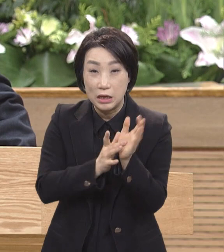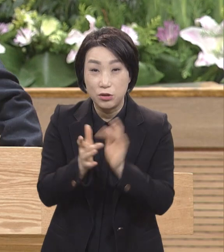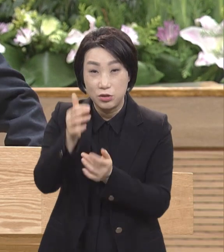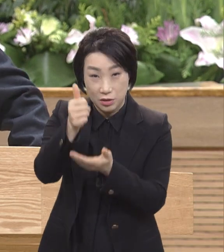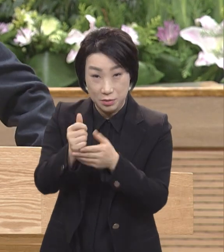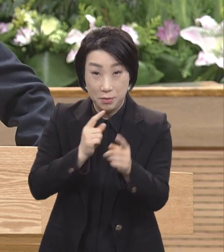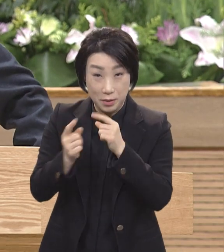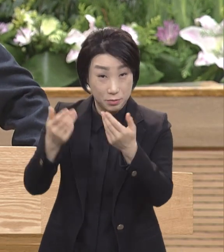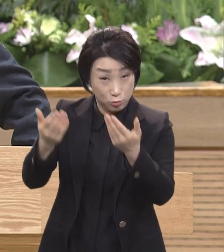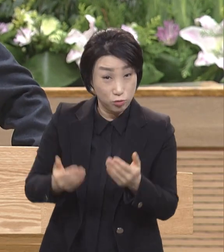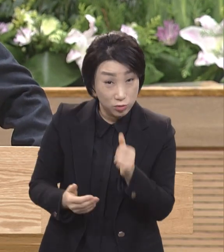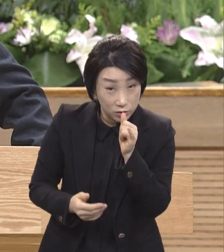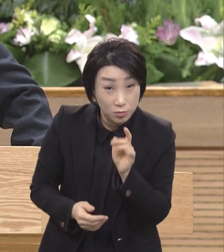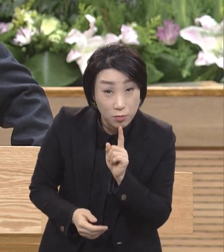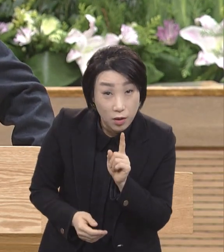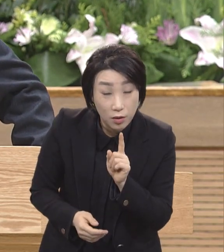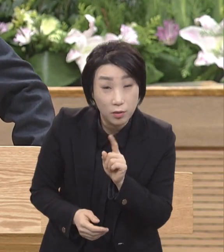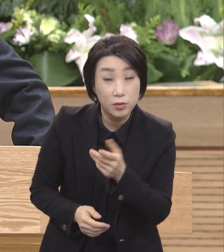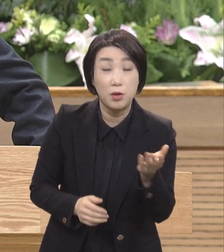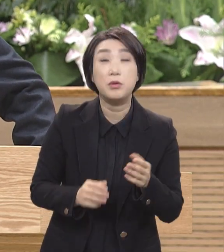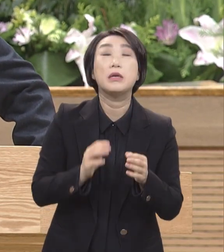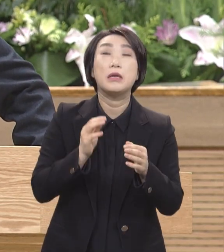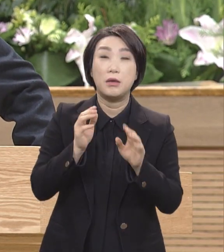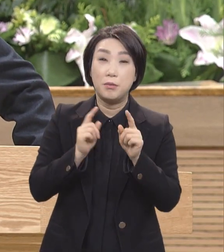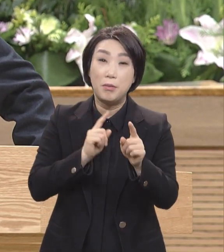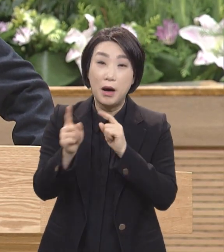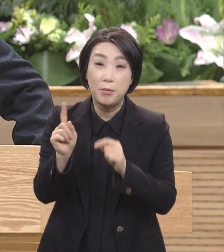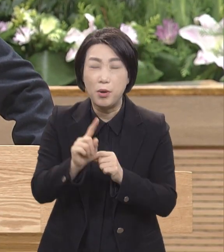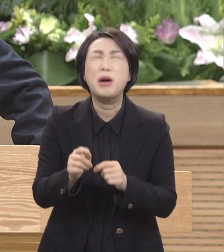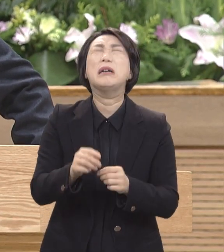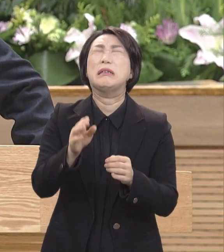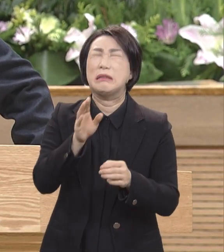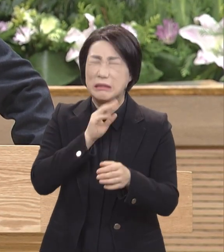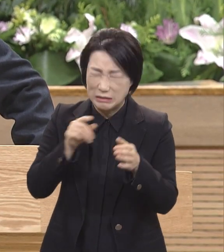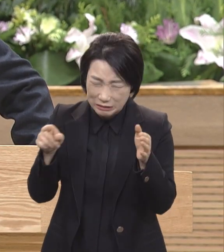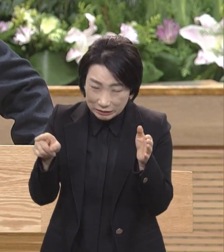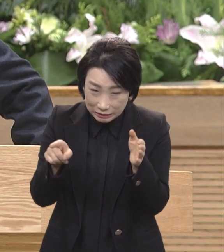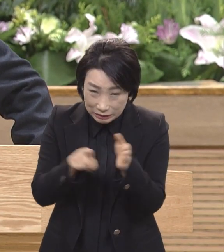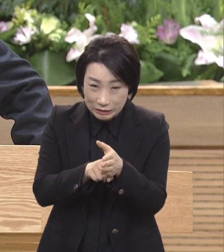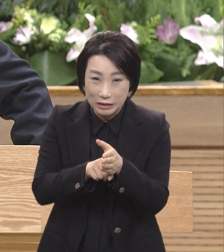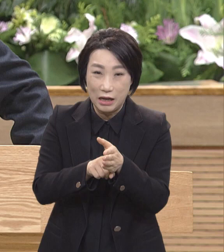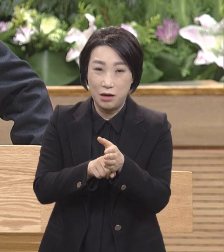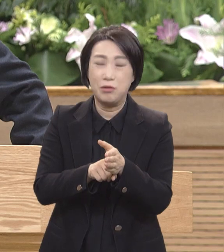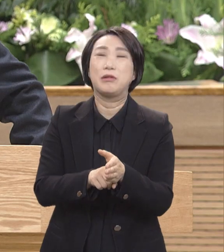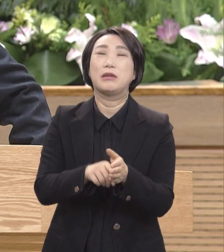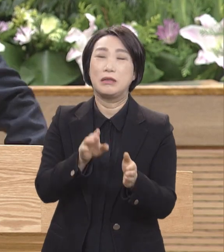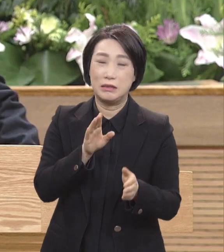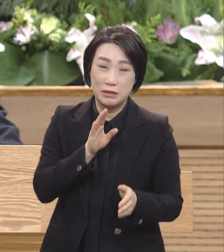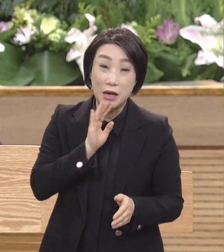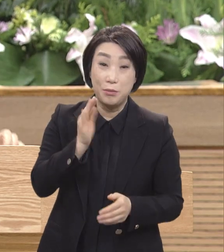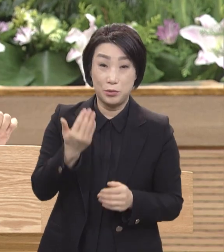예수께서 말씀하시기를, 이 말은 신실하고 참된지라.